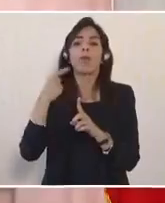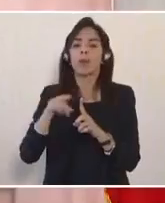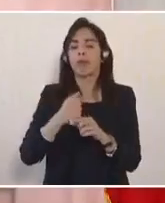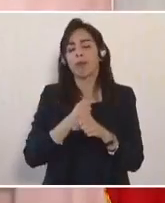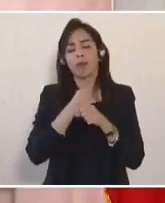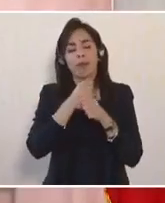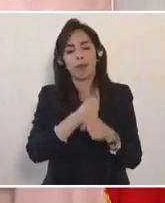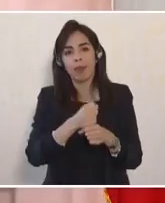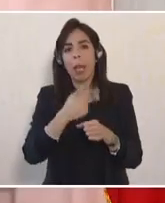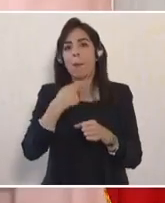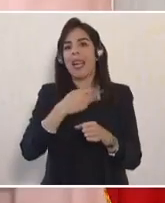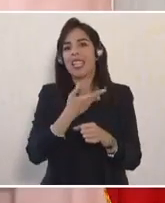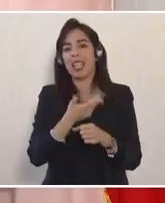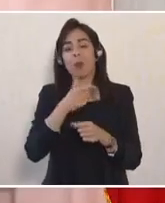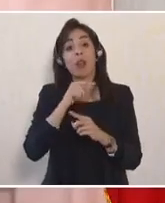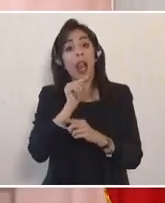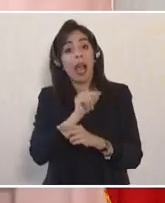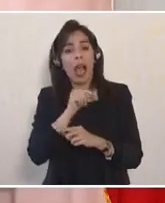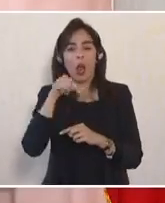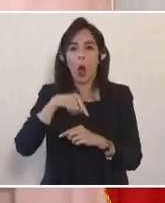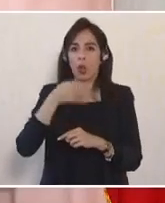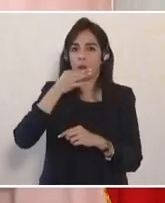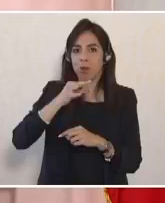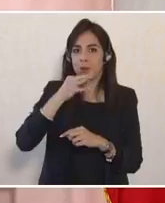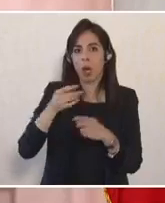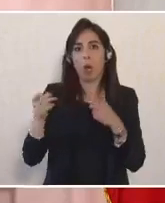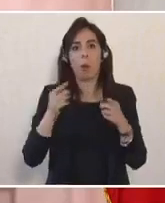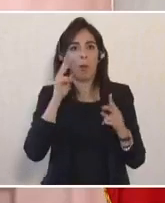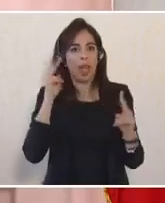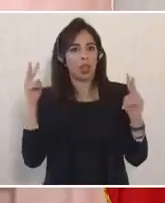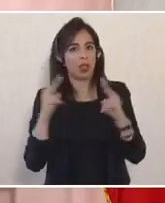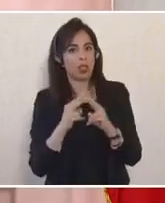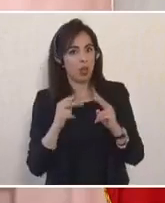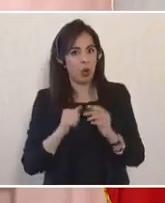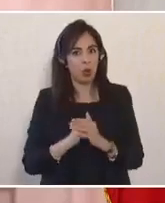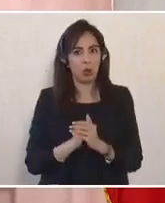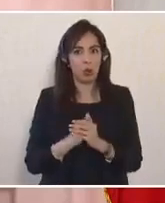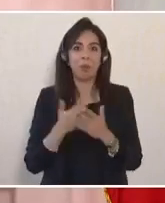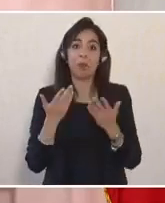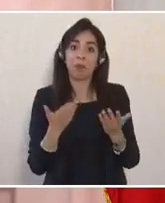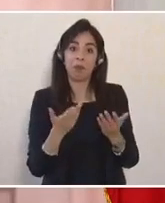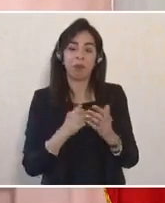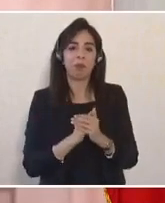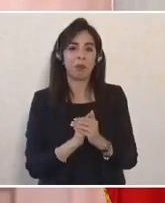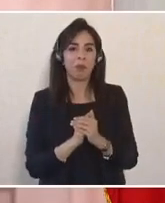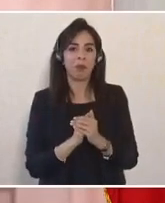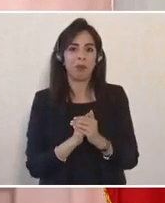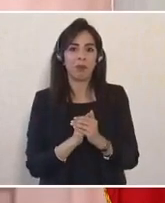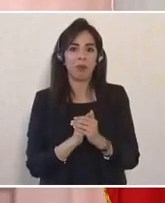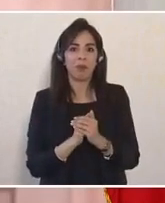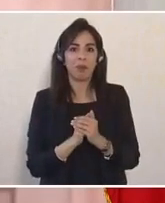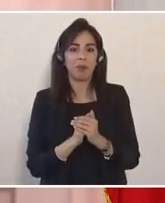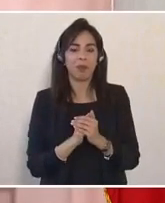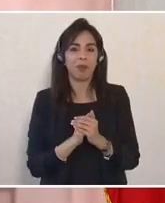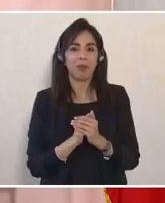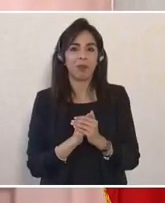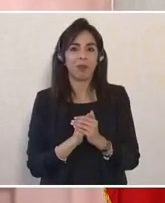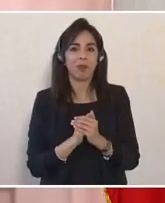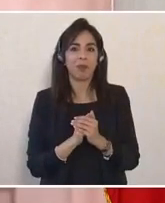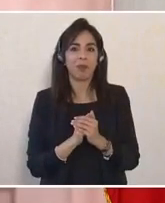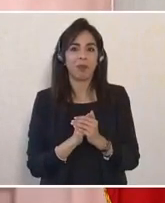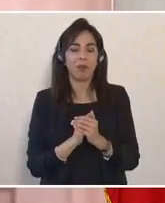è lei che ne ha parlato oggi durante il summit. So I'm talking about the compulsory